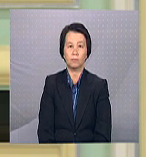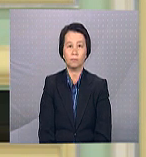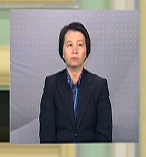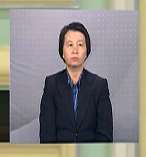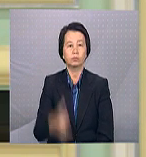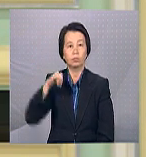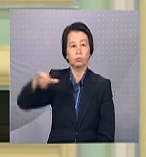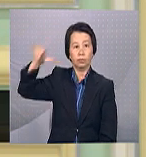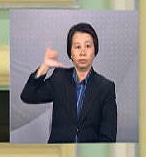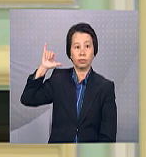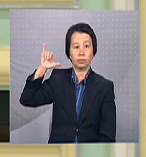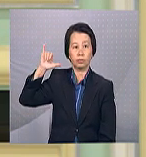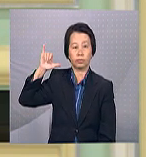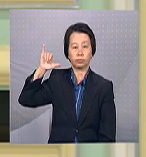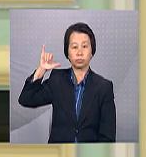Semalam